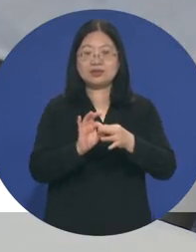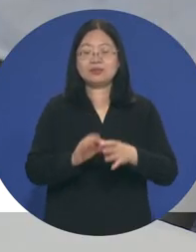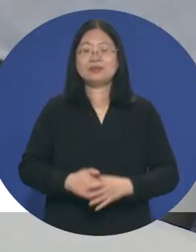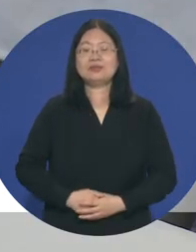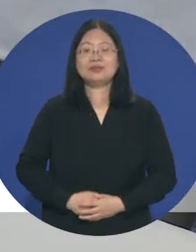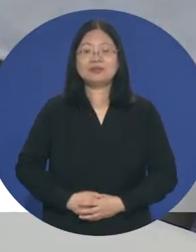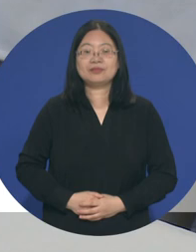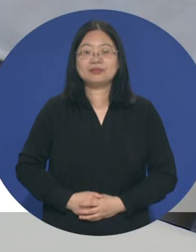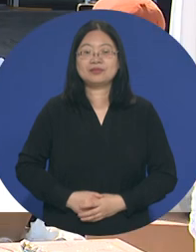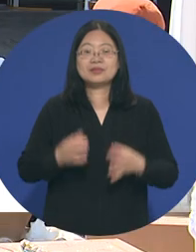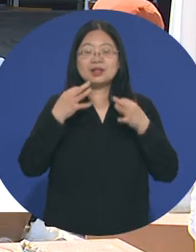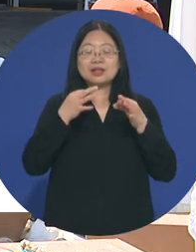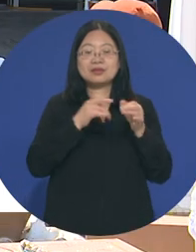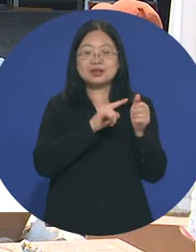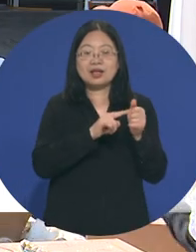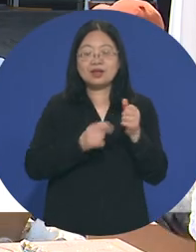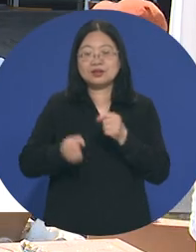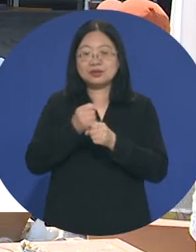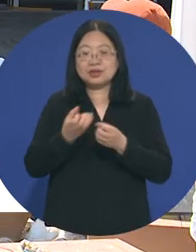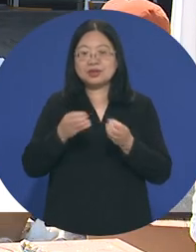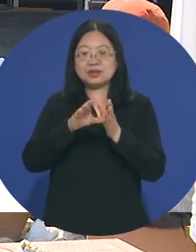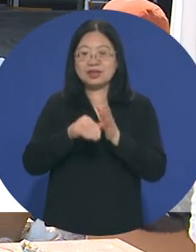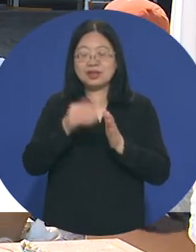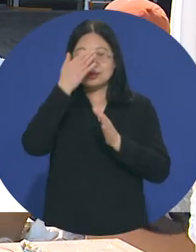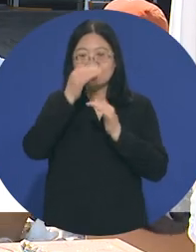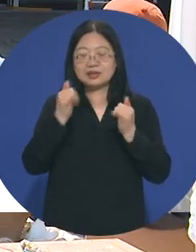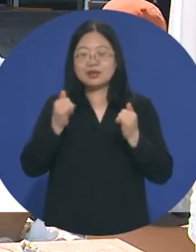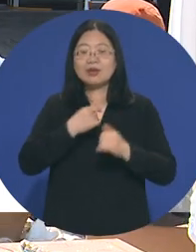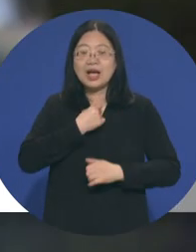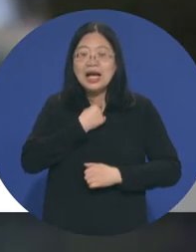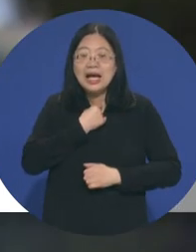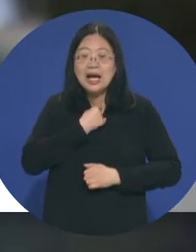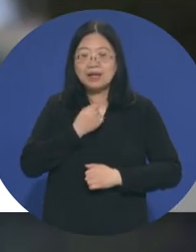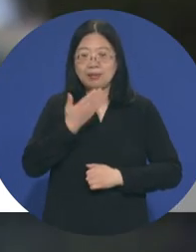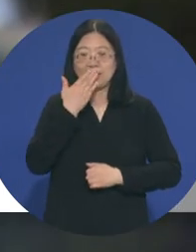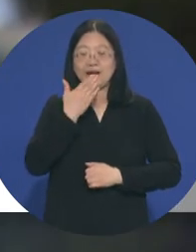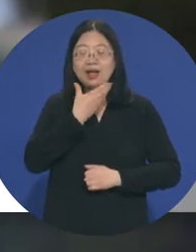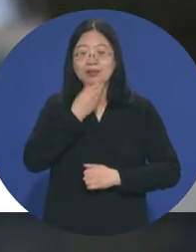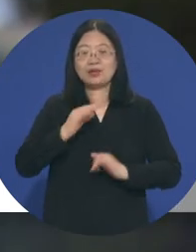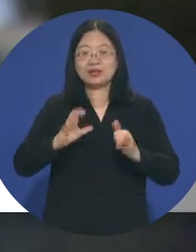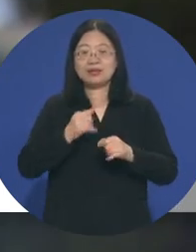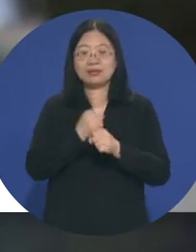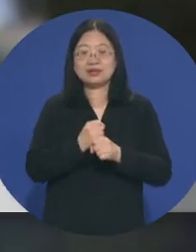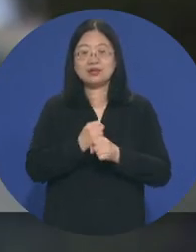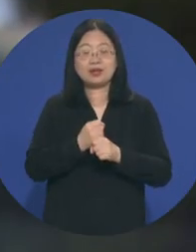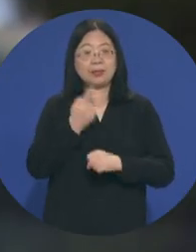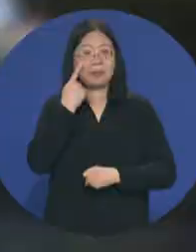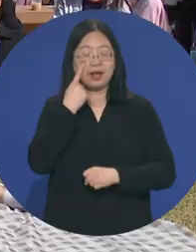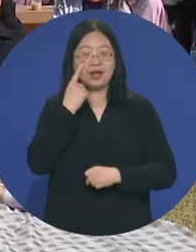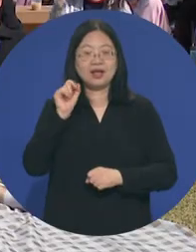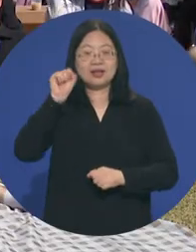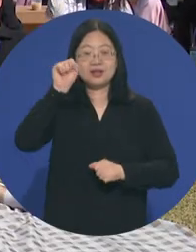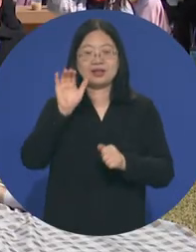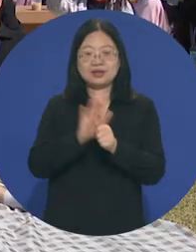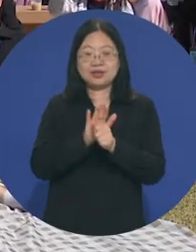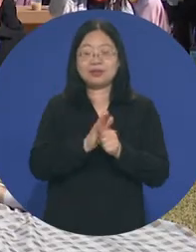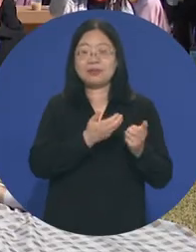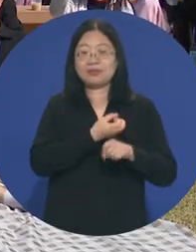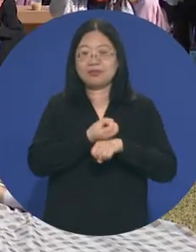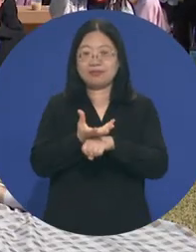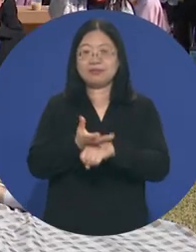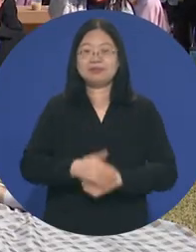예정입니다 김동현 지사는 출범식에서 청년들이 하고 싶은 일을 하는 행복한 세상을 만들자며 응원과 격려를